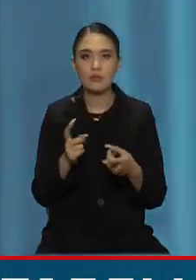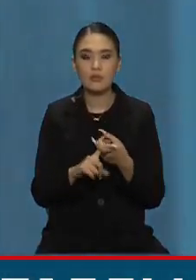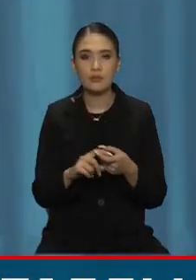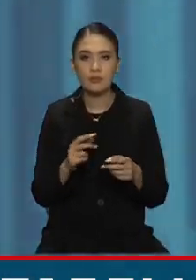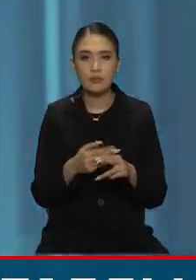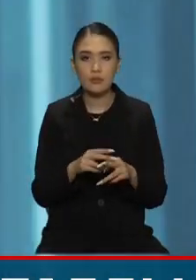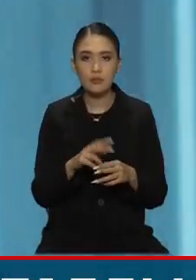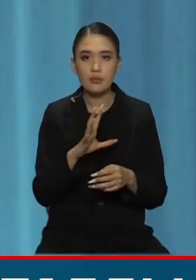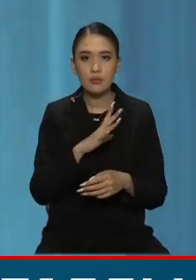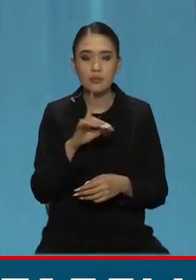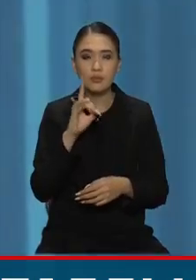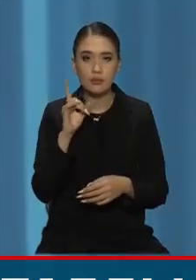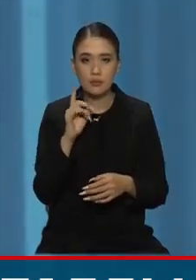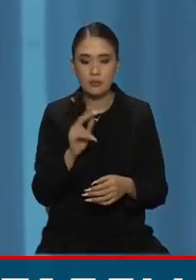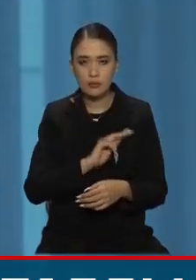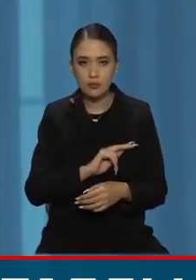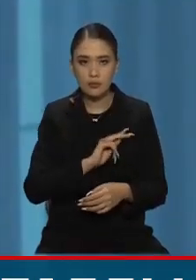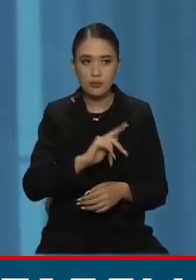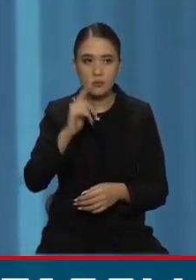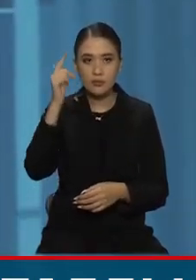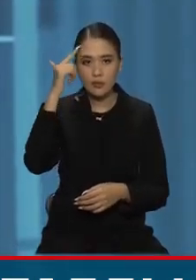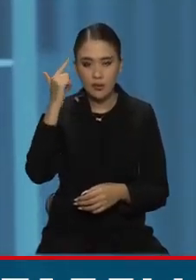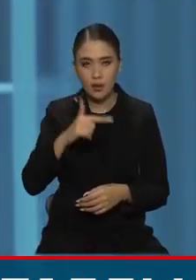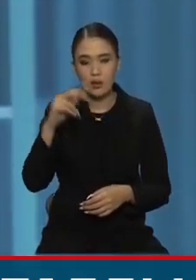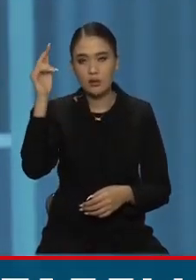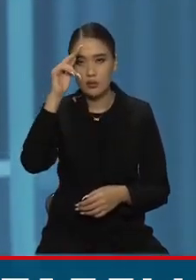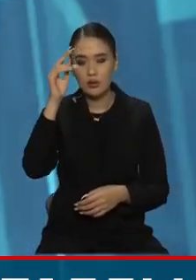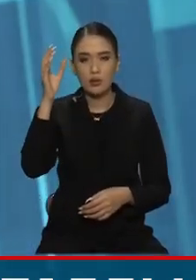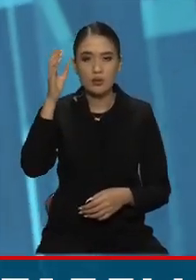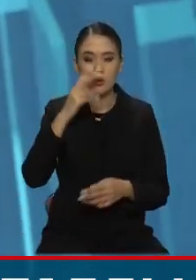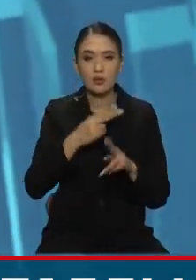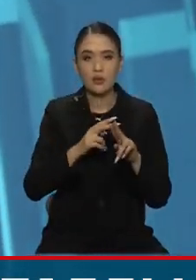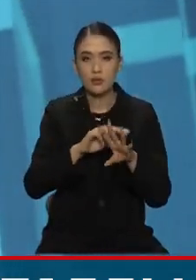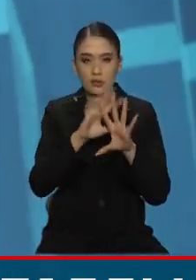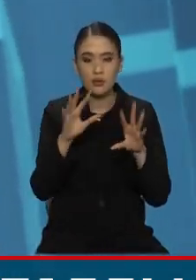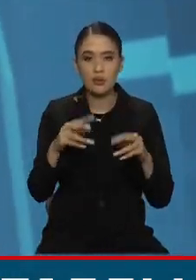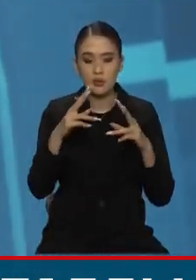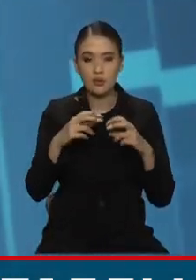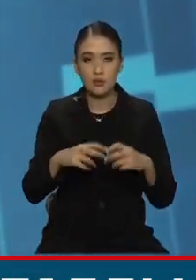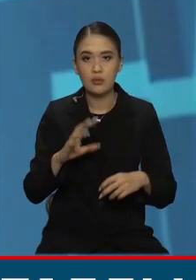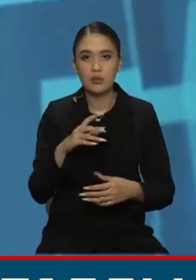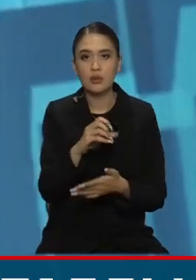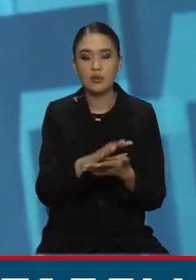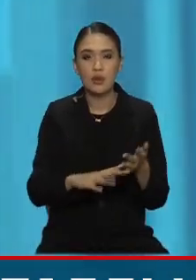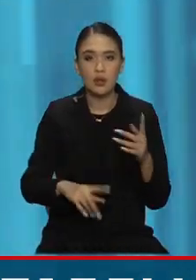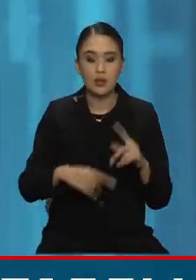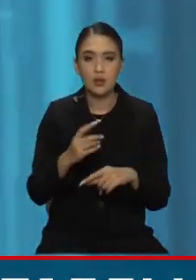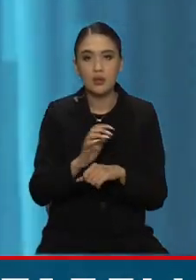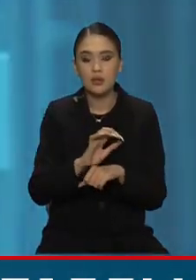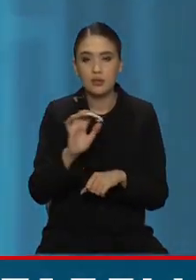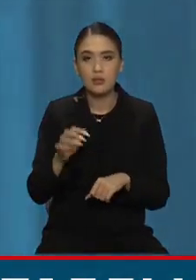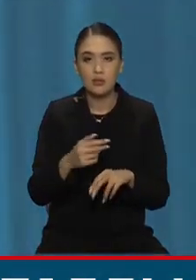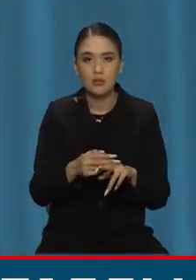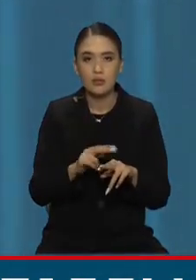тексеріп, жастары, жұмыс өтілі, білімі барлығы сәйкес келетін болса, әрі қарай келесі кезеңге жібердік. Сол